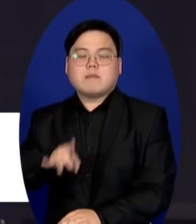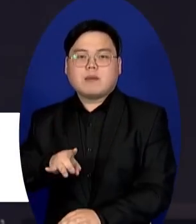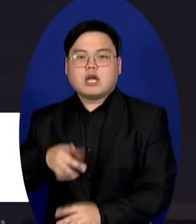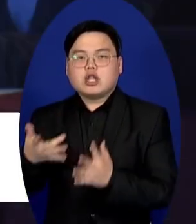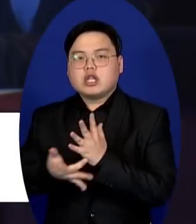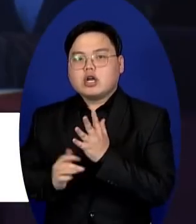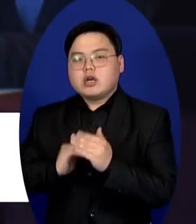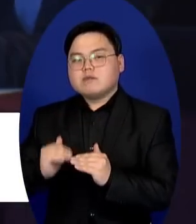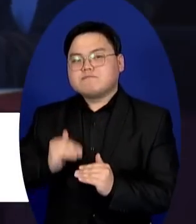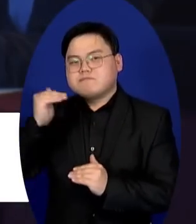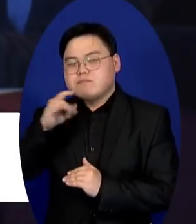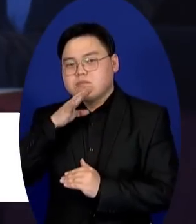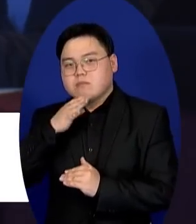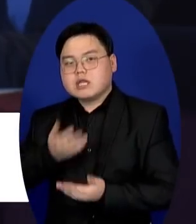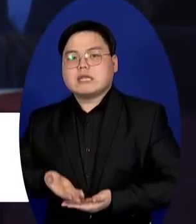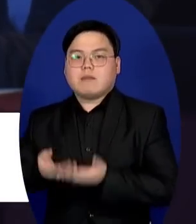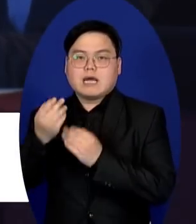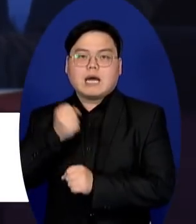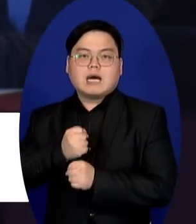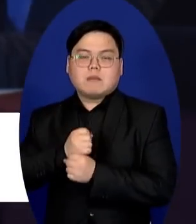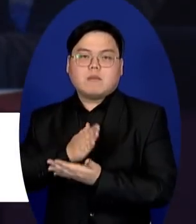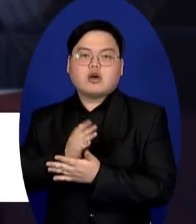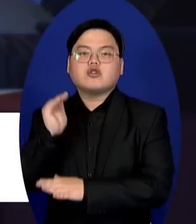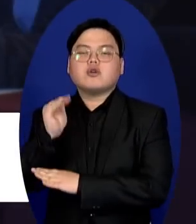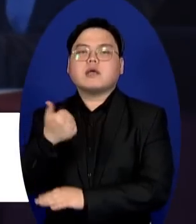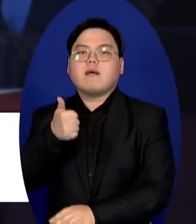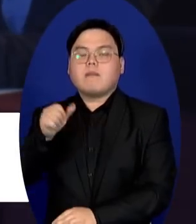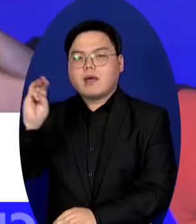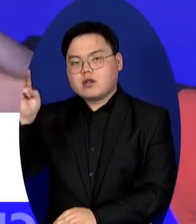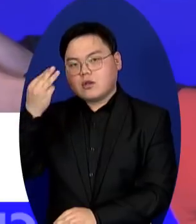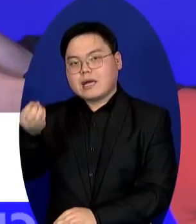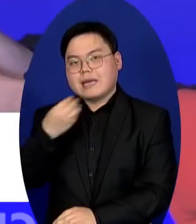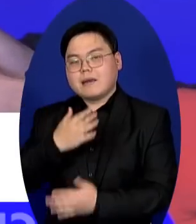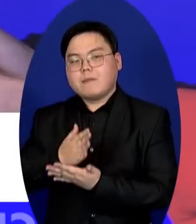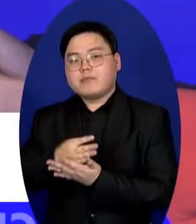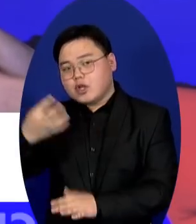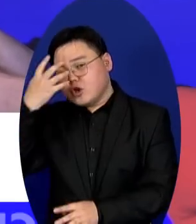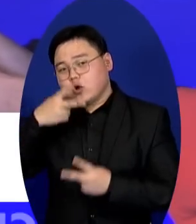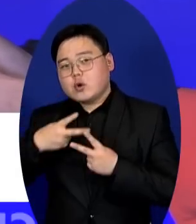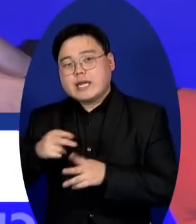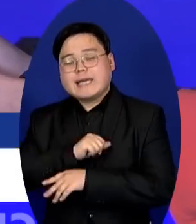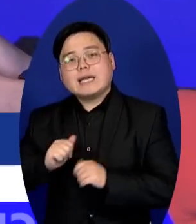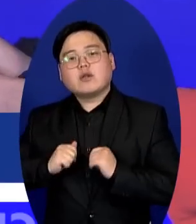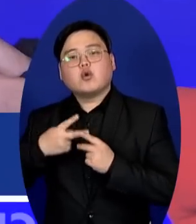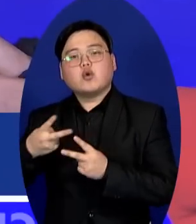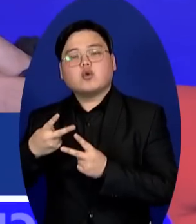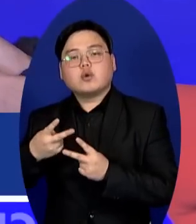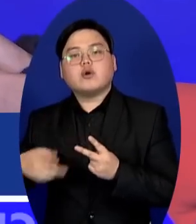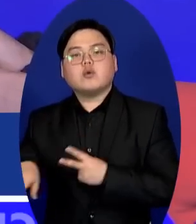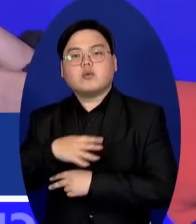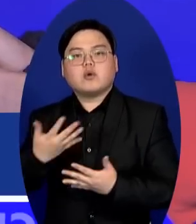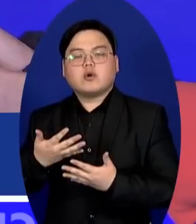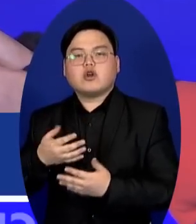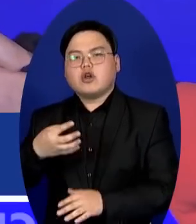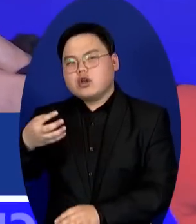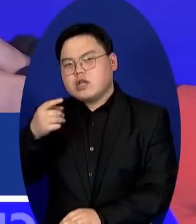технологийн дэвшлийг нэвтрүүлэхэд дэмжлэг үзүүлэхээр ажиллаж байгааг төлөөллөд онцолж байна. Төрөөс үзүүлж байгаа, иргэдэд үзүүлж байгаа үйлчлэгчнүүдтэй бол бүгдээрээ төр